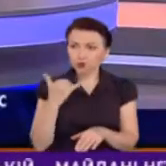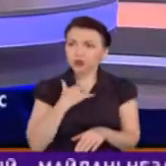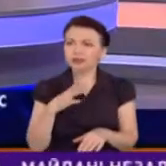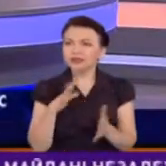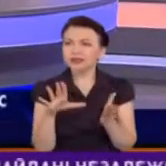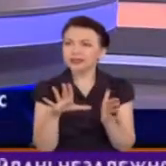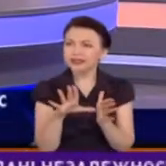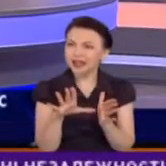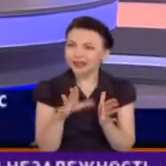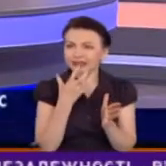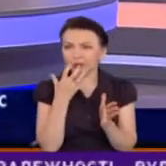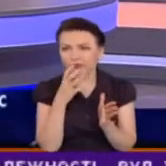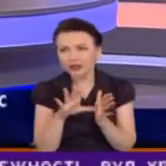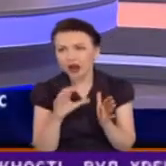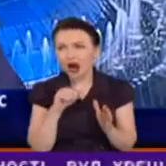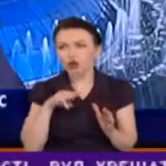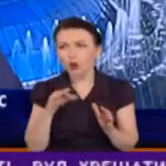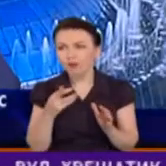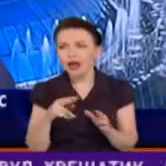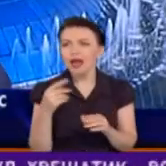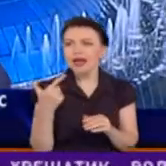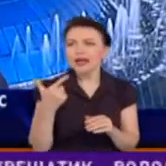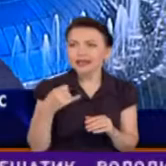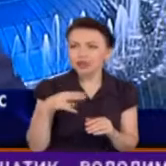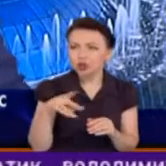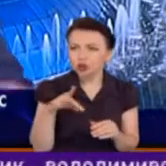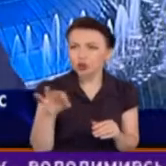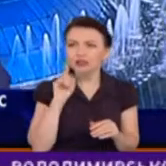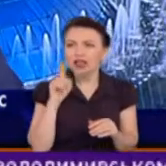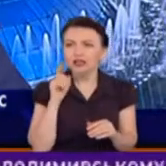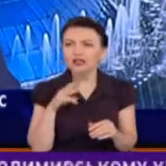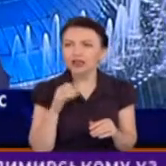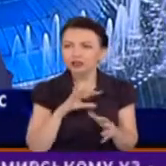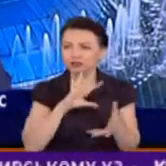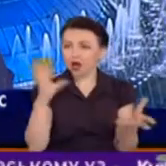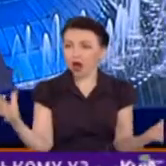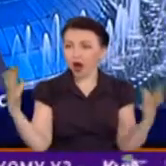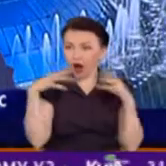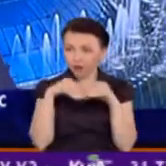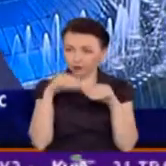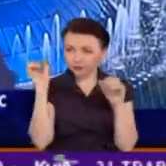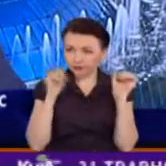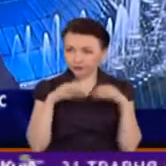теплова енергетика, атомна, гідро, зелений тариф, умовно кажучи. Це все гамузом складалося десь. І по усередньоній